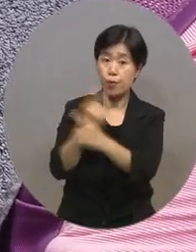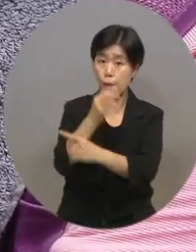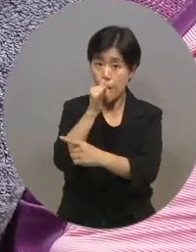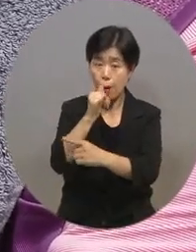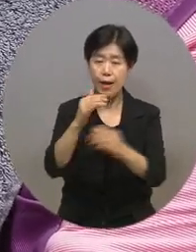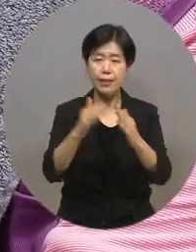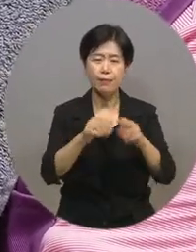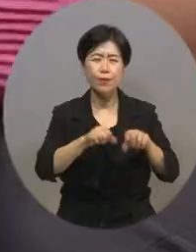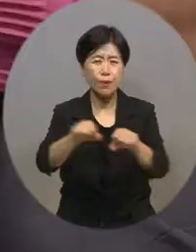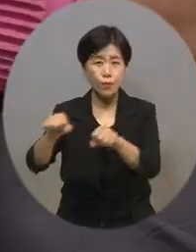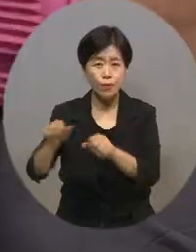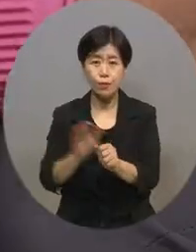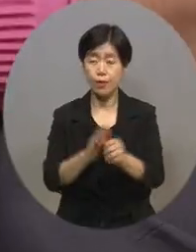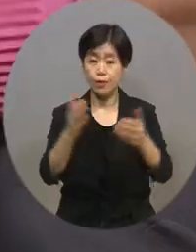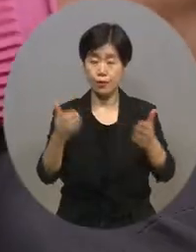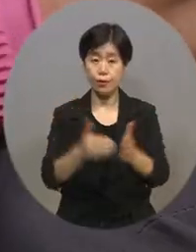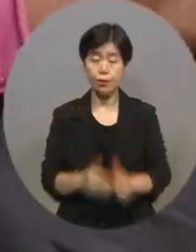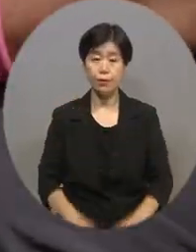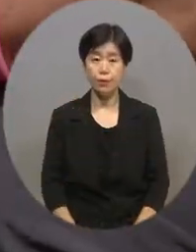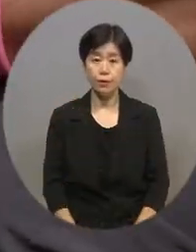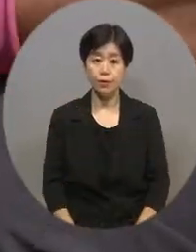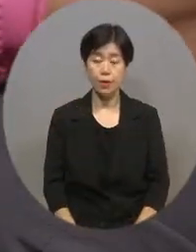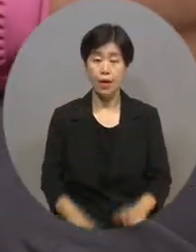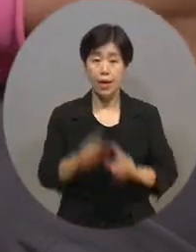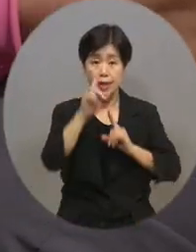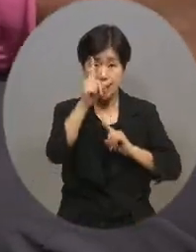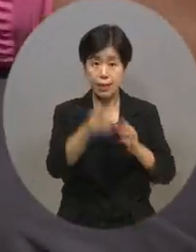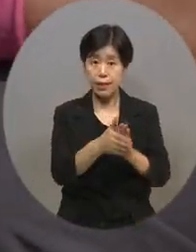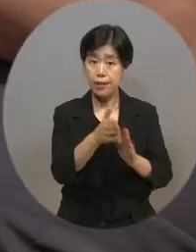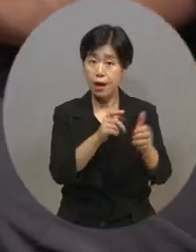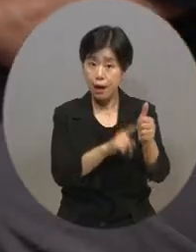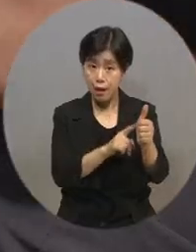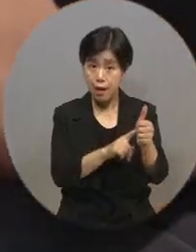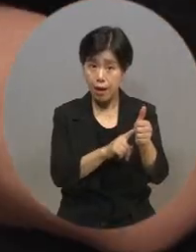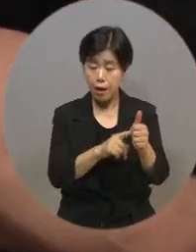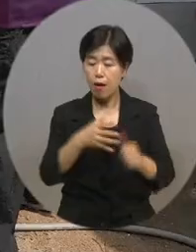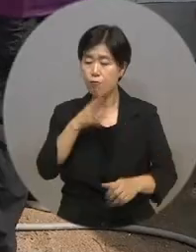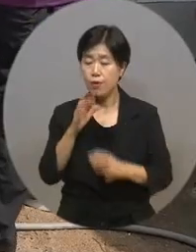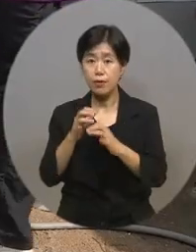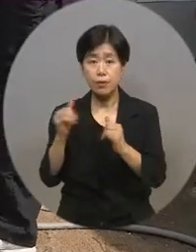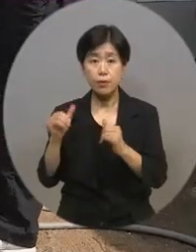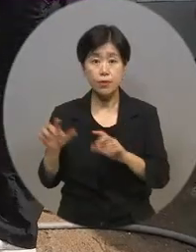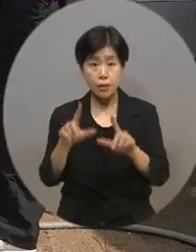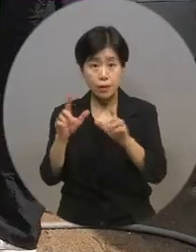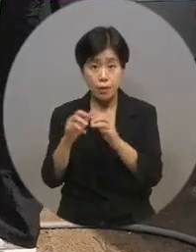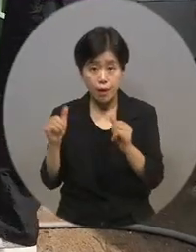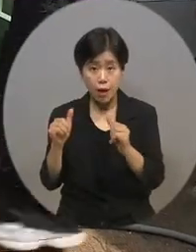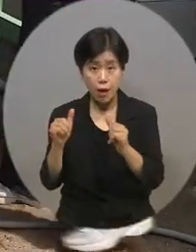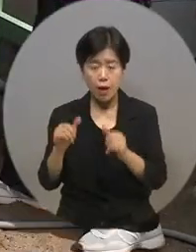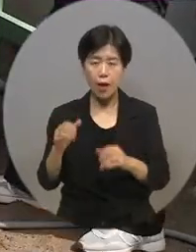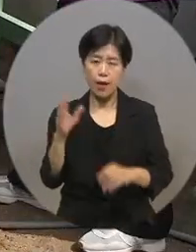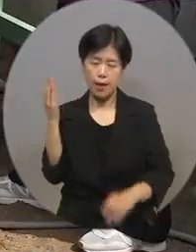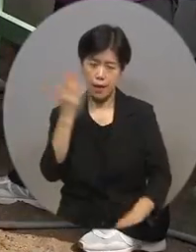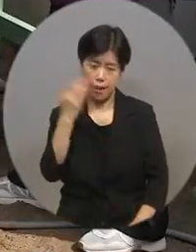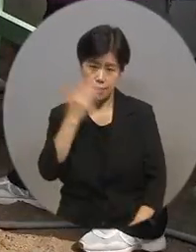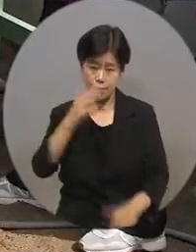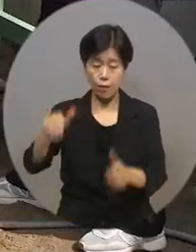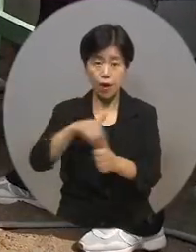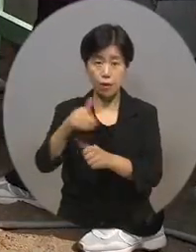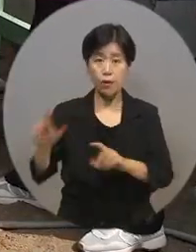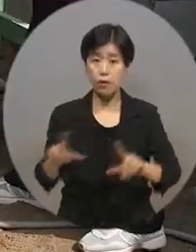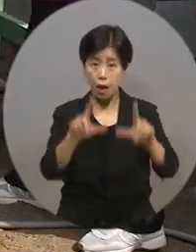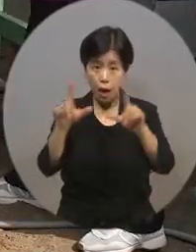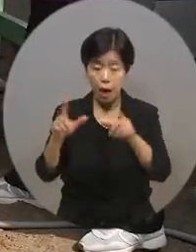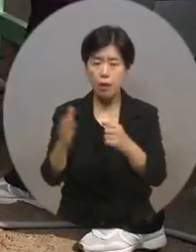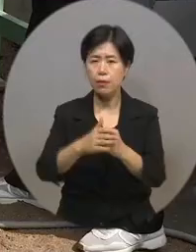등을 진행했습니다. 이 시장은 어르신께서 보다 안전하고 위생적인 환경에서 생활할 수 있게 돼 매우